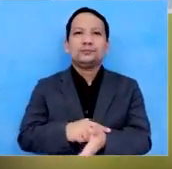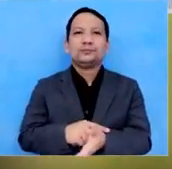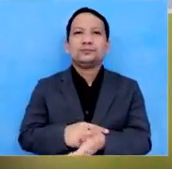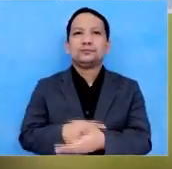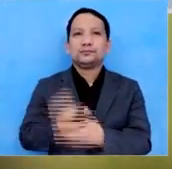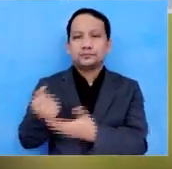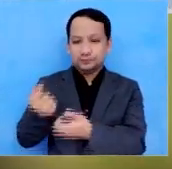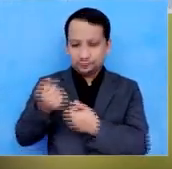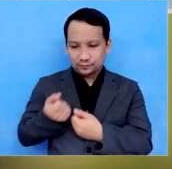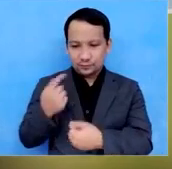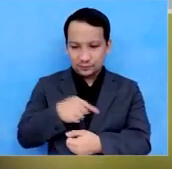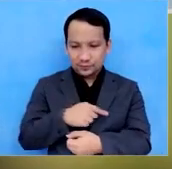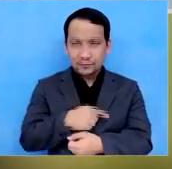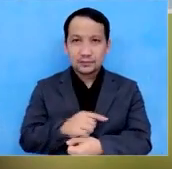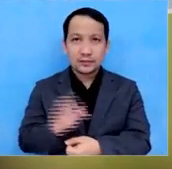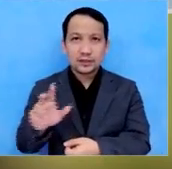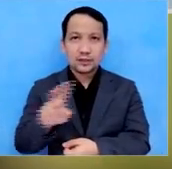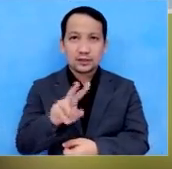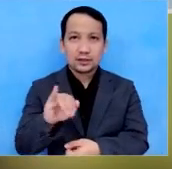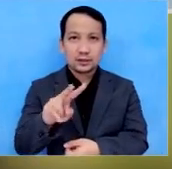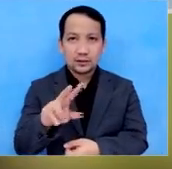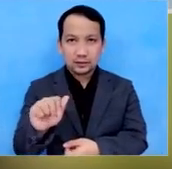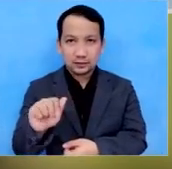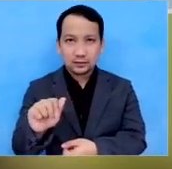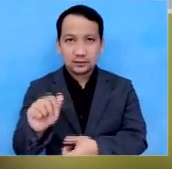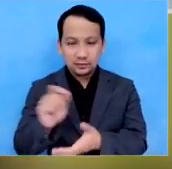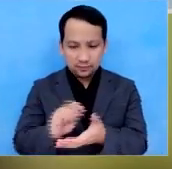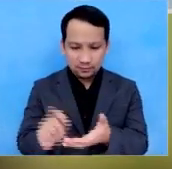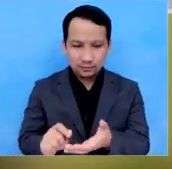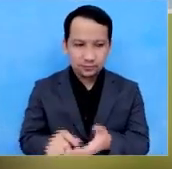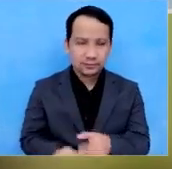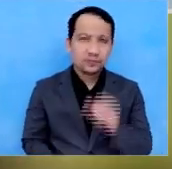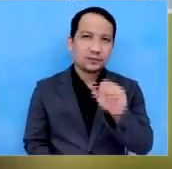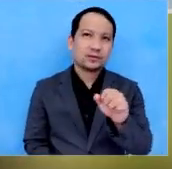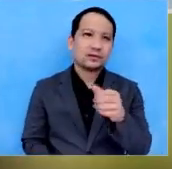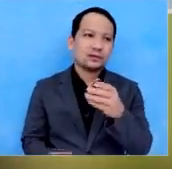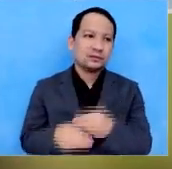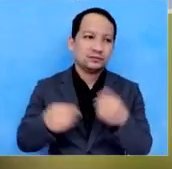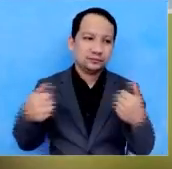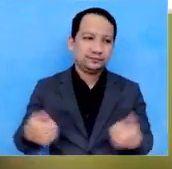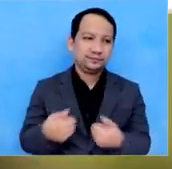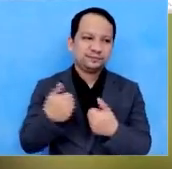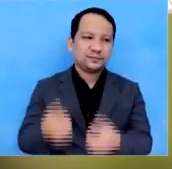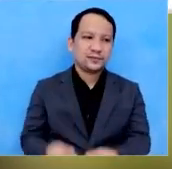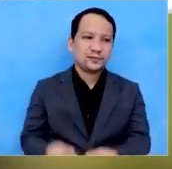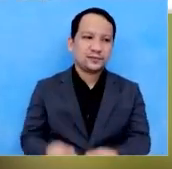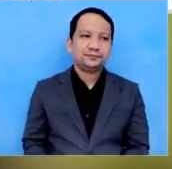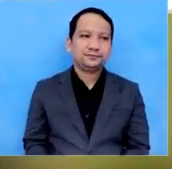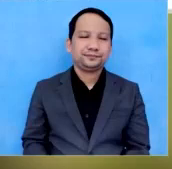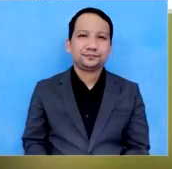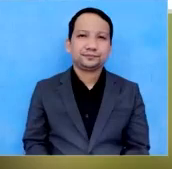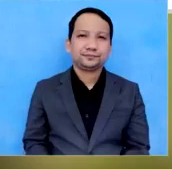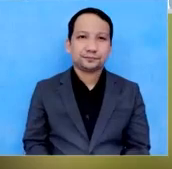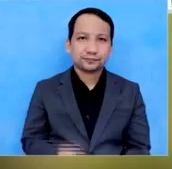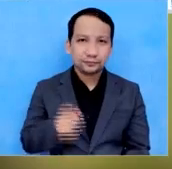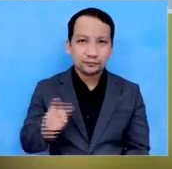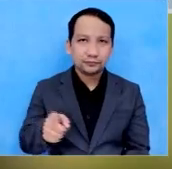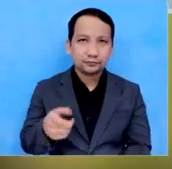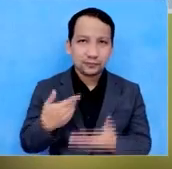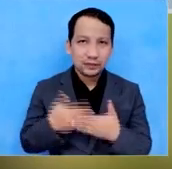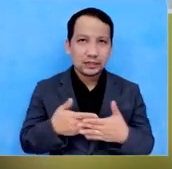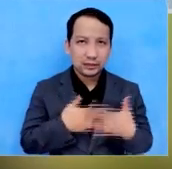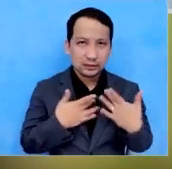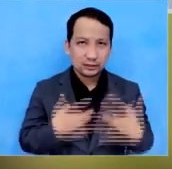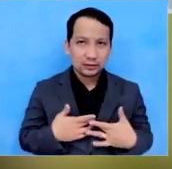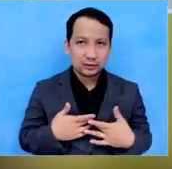siya ng Viva kung gusto ko magsulat. Then sabi ko, yes, para ma-challenge naman ako. And para mas malapit siya sa heart ko. And yung song